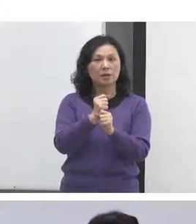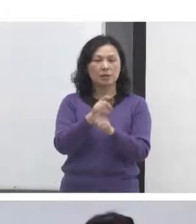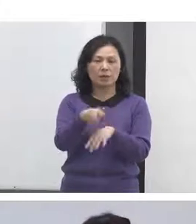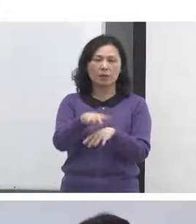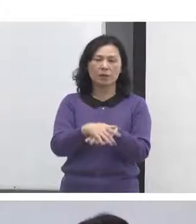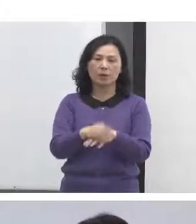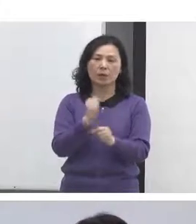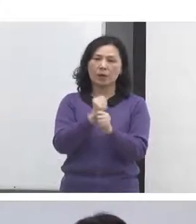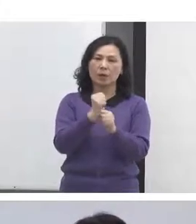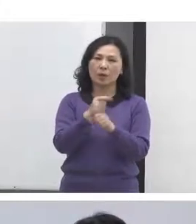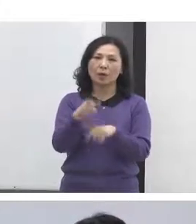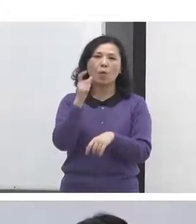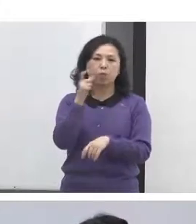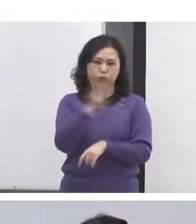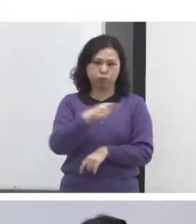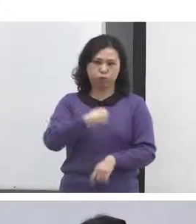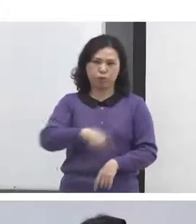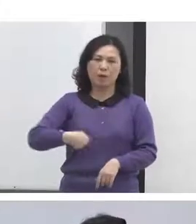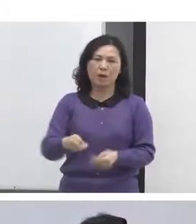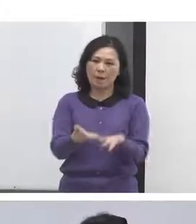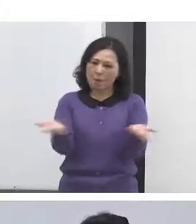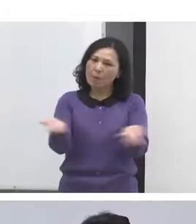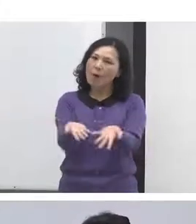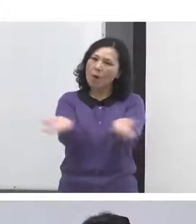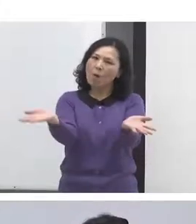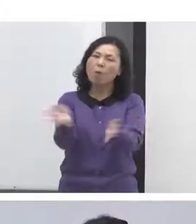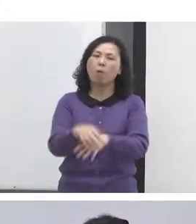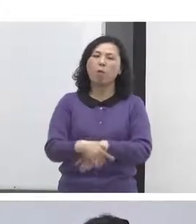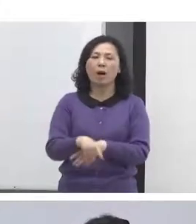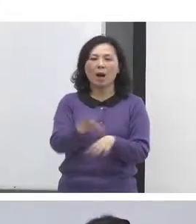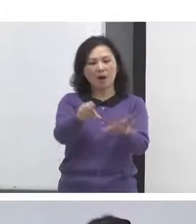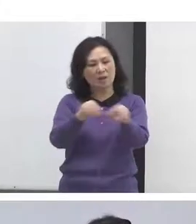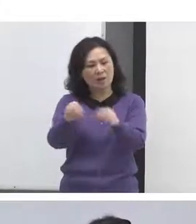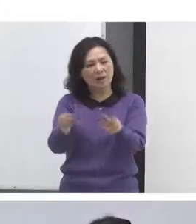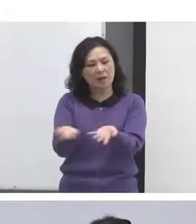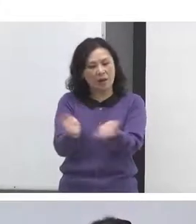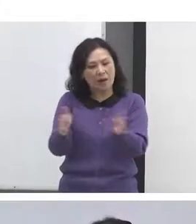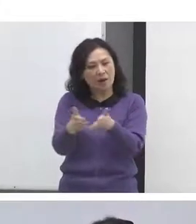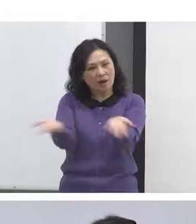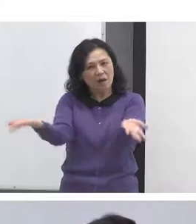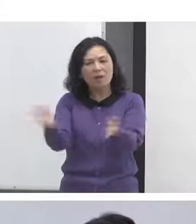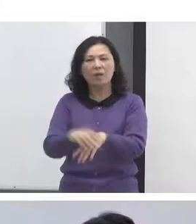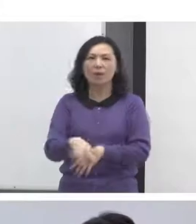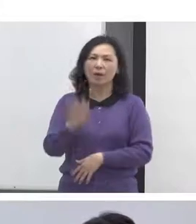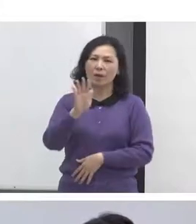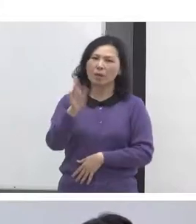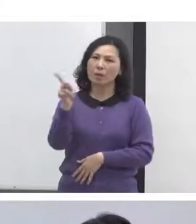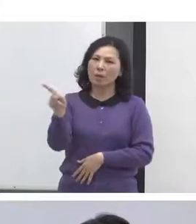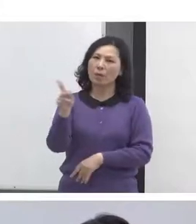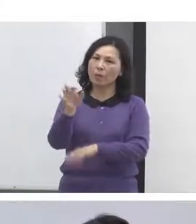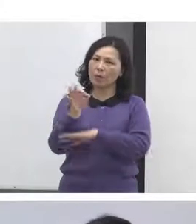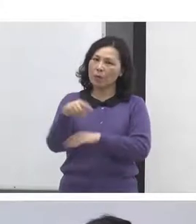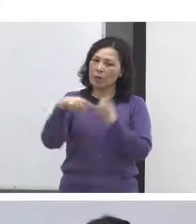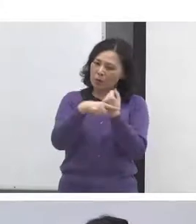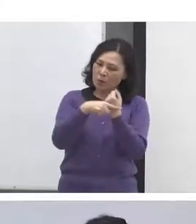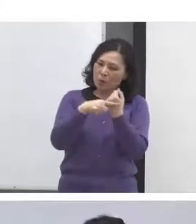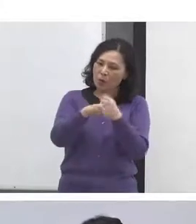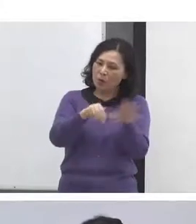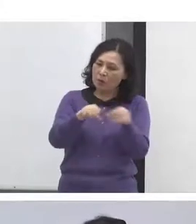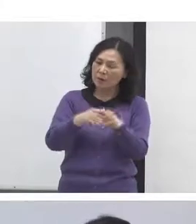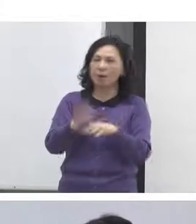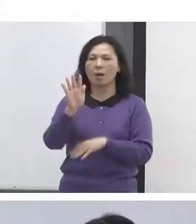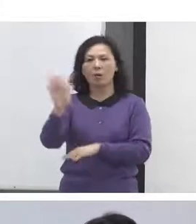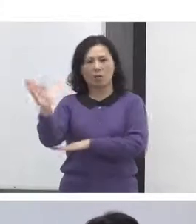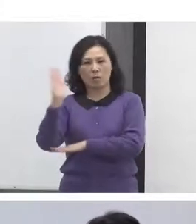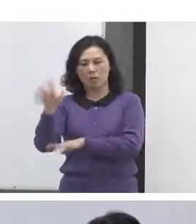是开放硬体，然后有一些开放资料，那是有些是科学研究资料，有些是政府的资